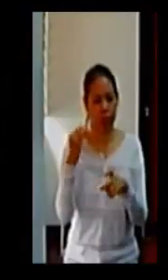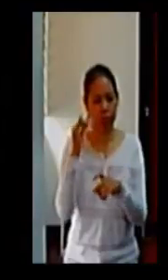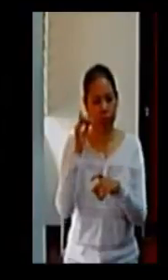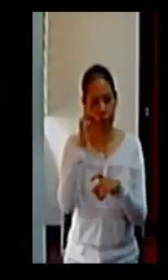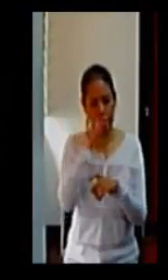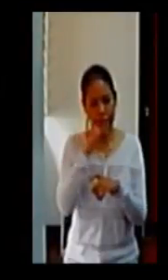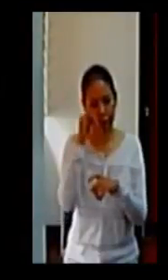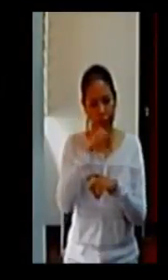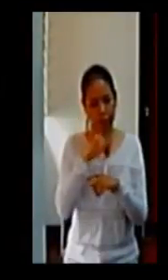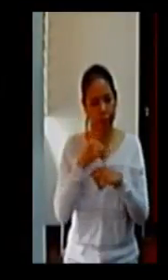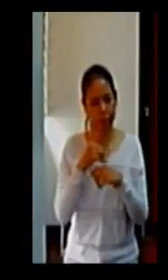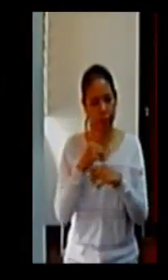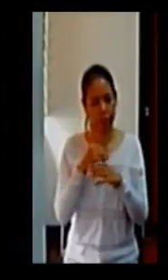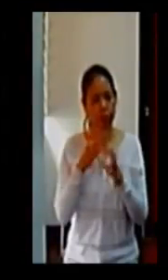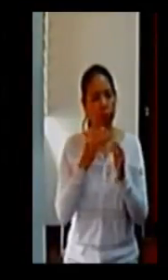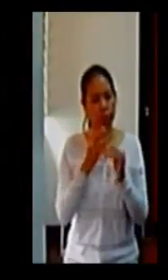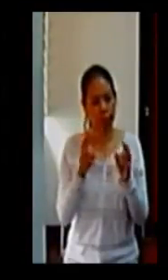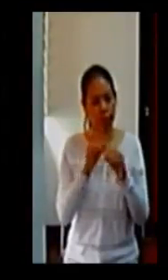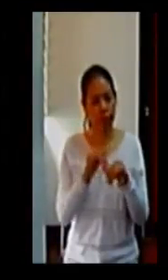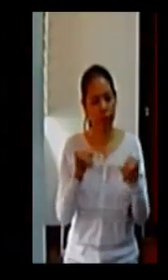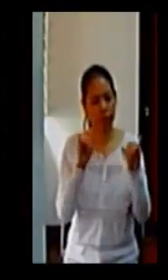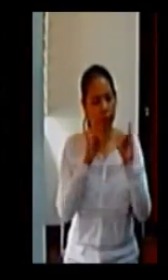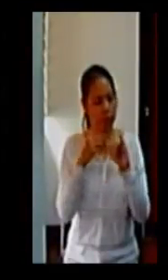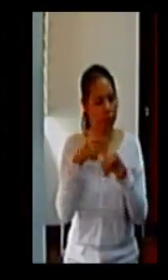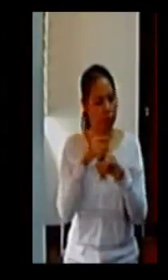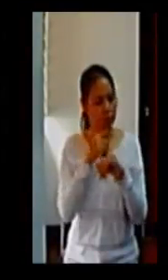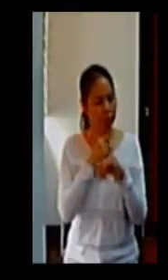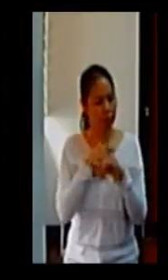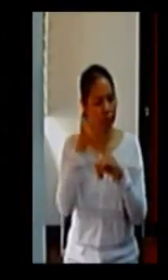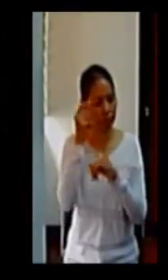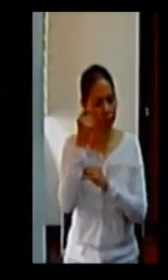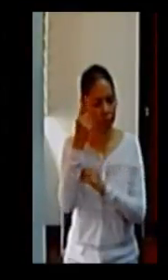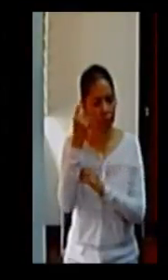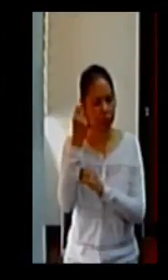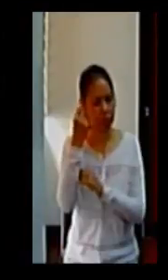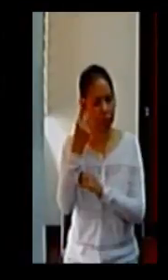yung maunawaan ang kabuuan ng